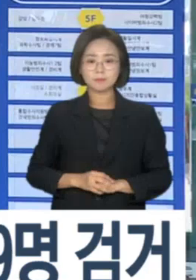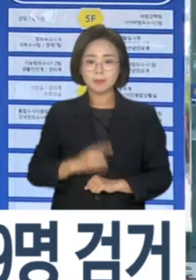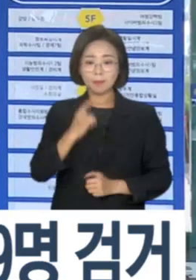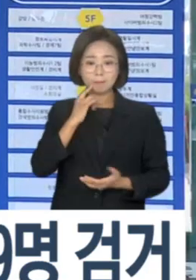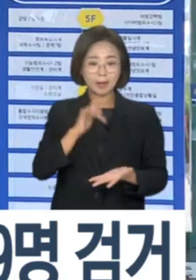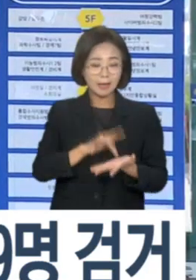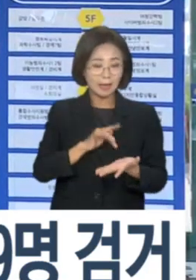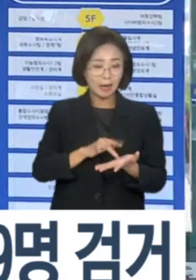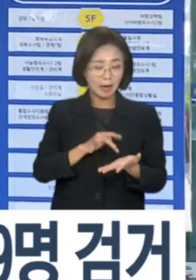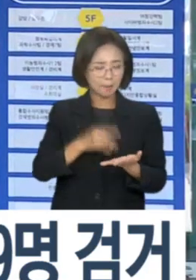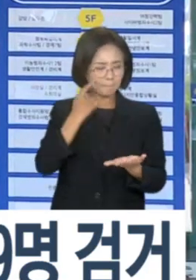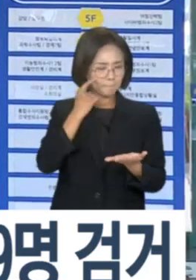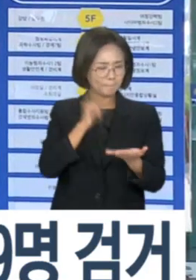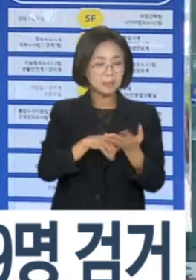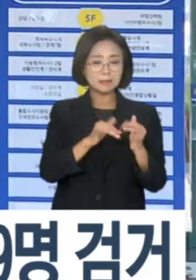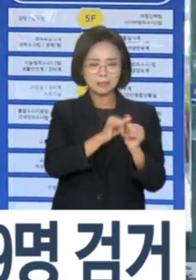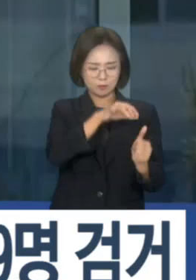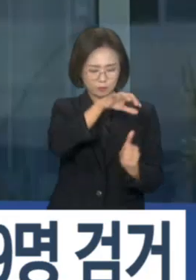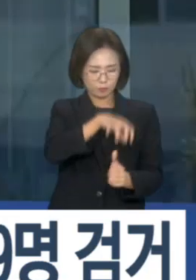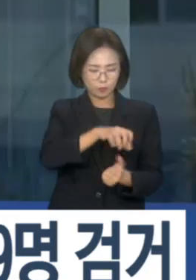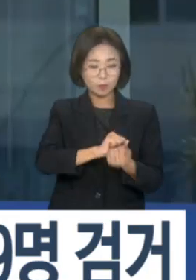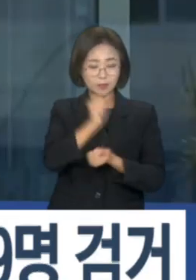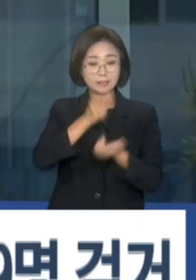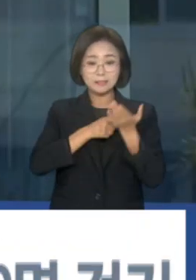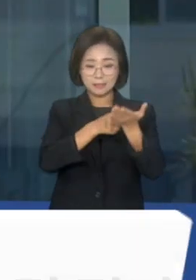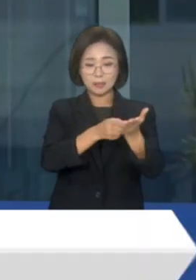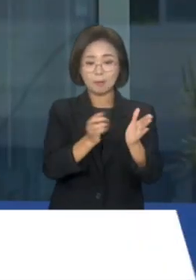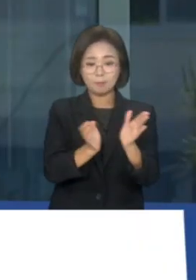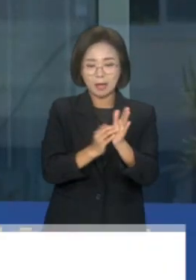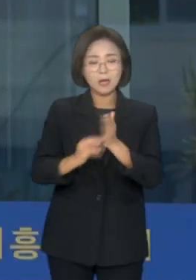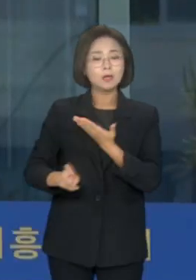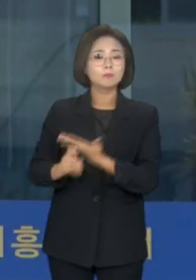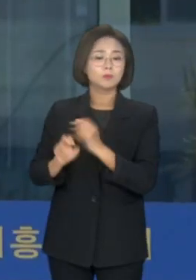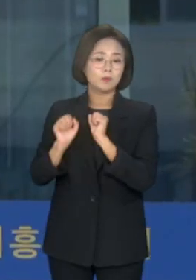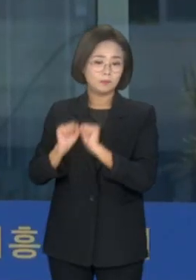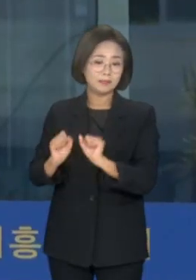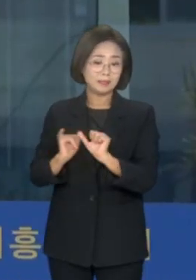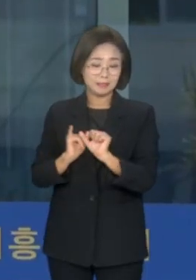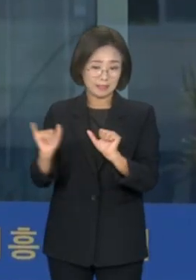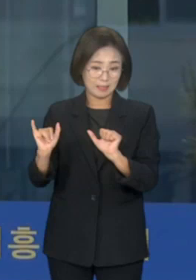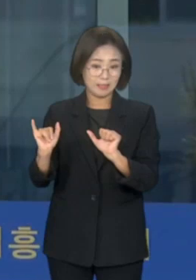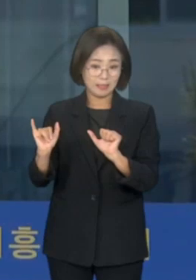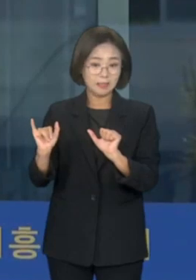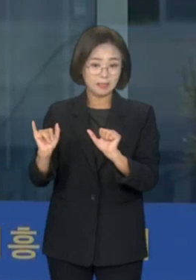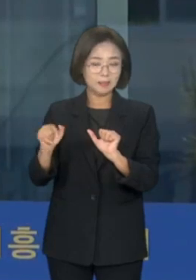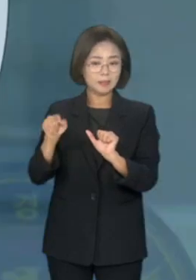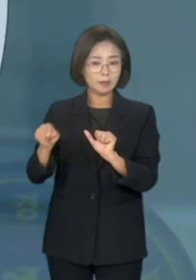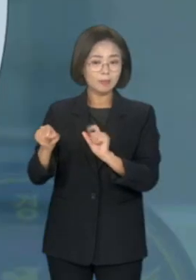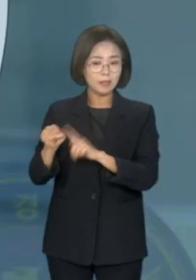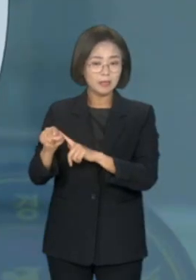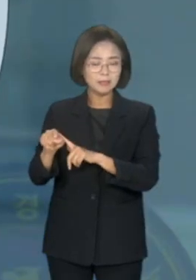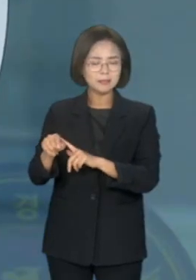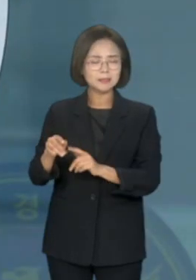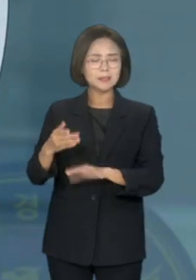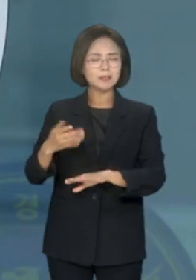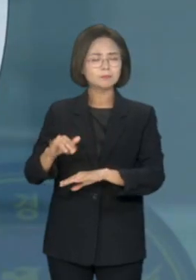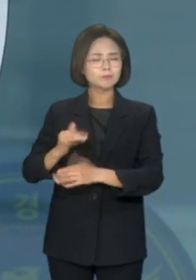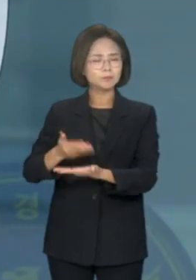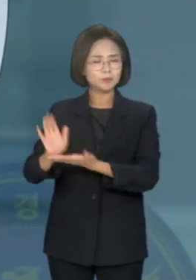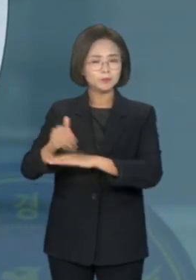마약 양성 반응자들에 대해 구속영장을 신청하고 불법체류자 5명을 출입국 외국인청에 인계할